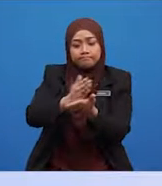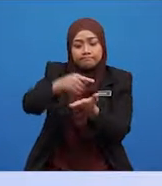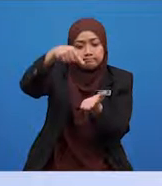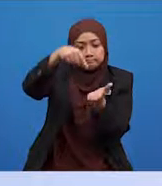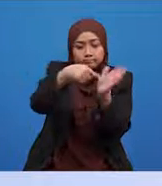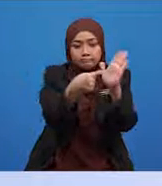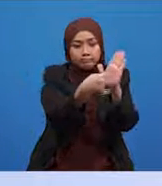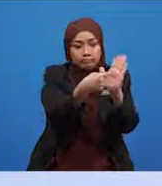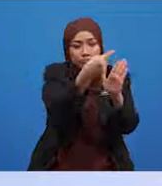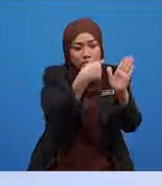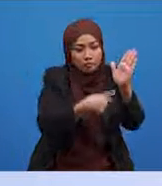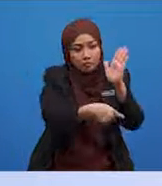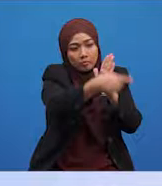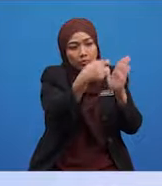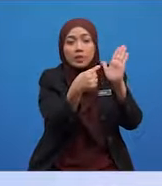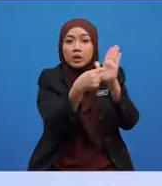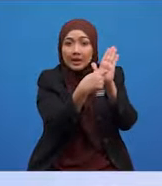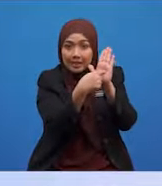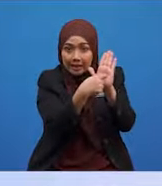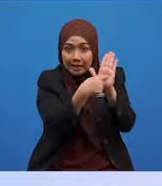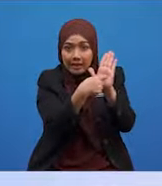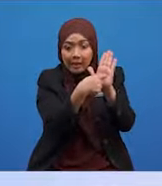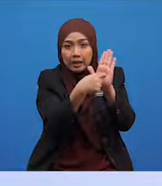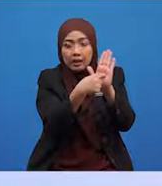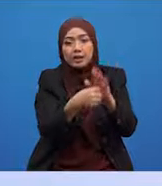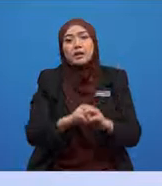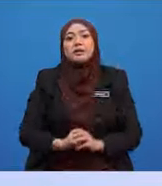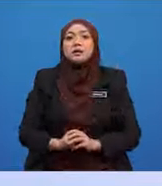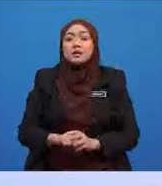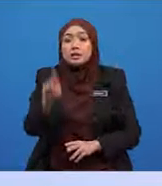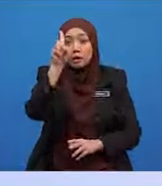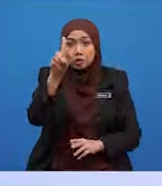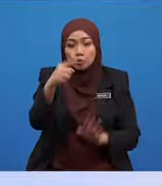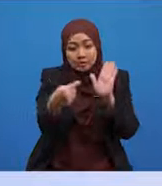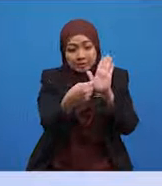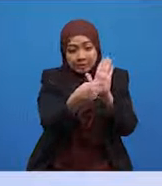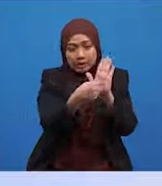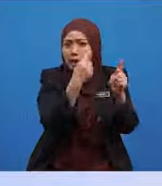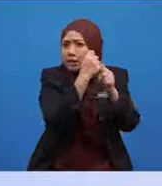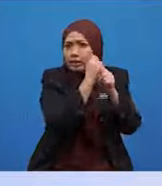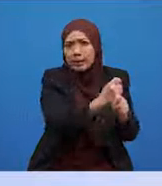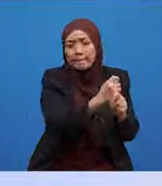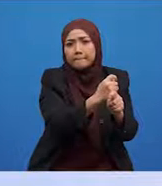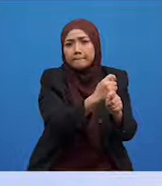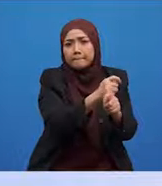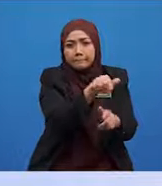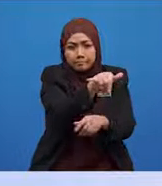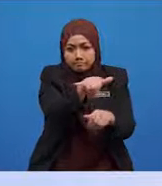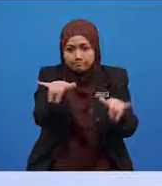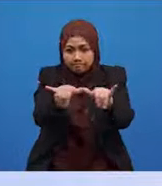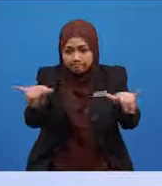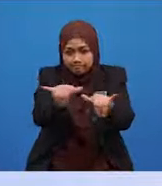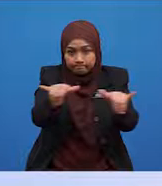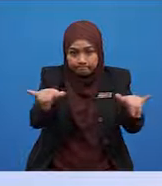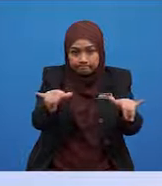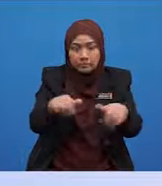bulatan. Titik ini merupakan satu titik tetap yang berjarak sama dari lilitan